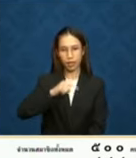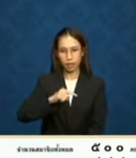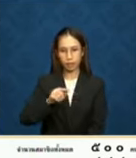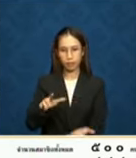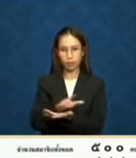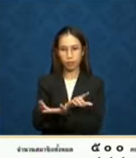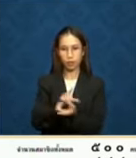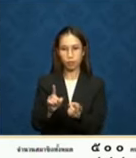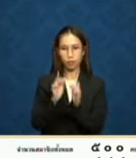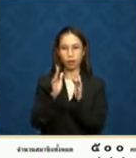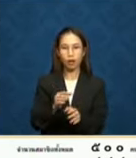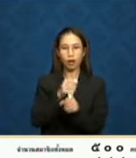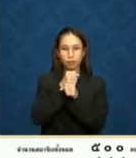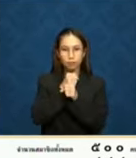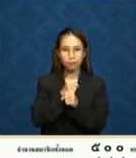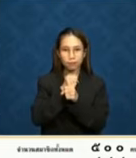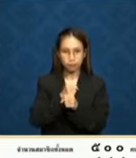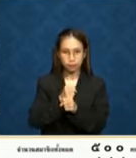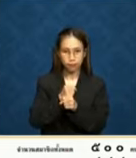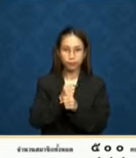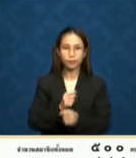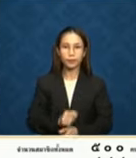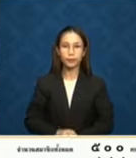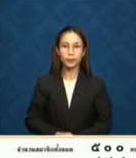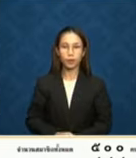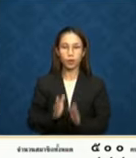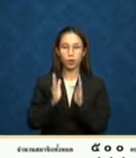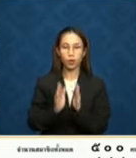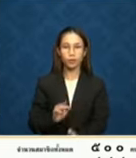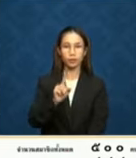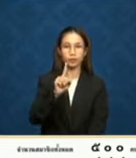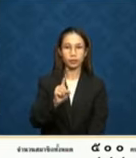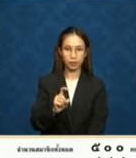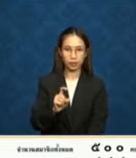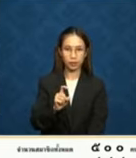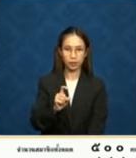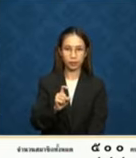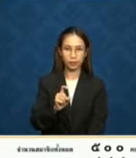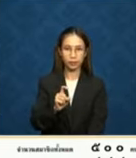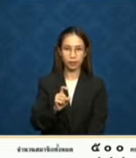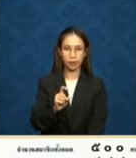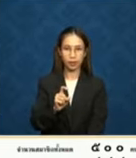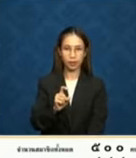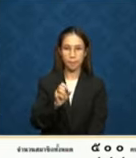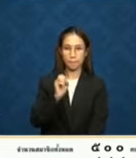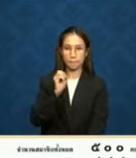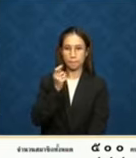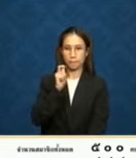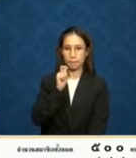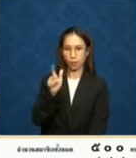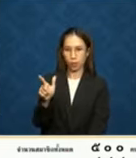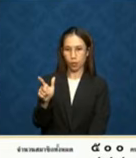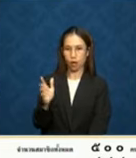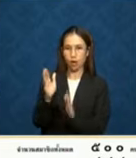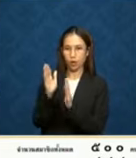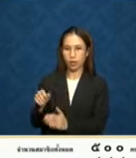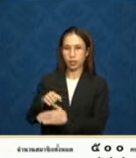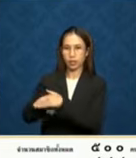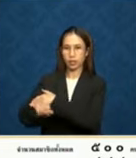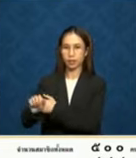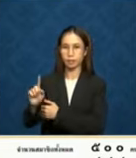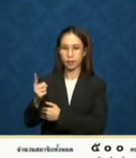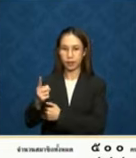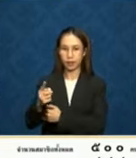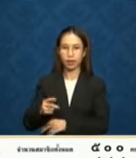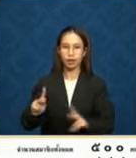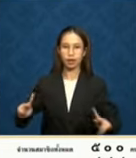ทูงสดกกว่าของุน